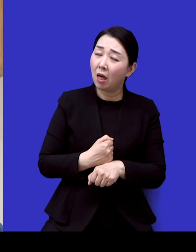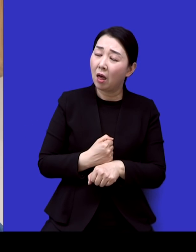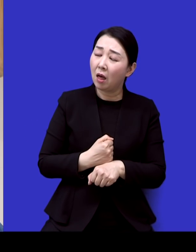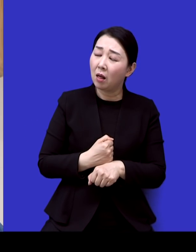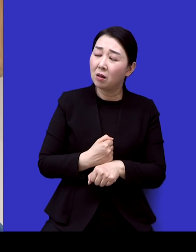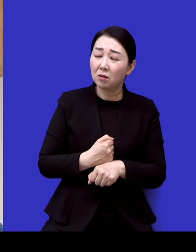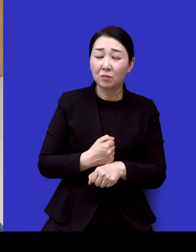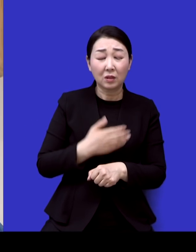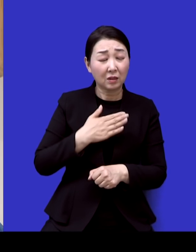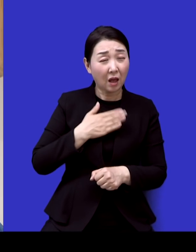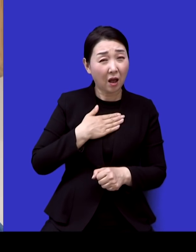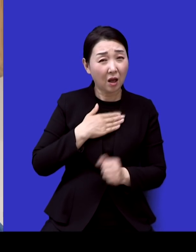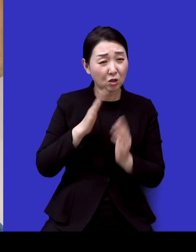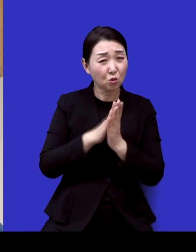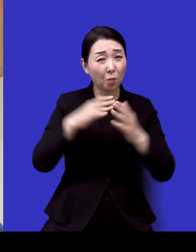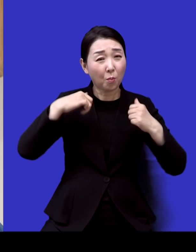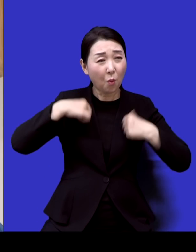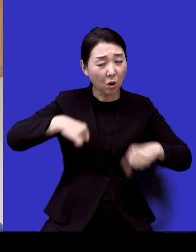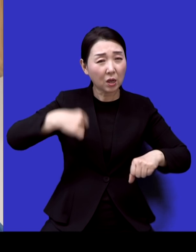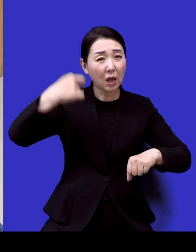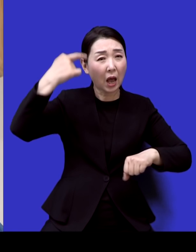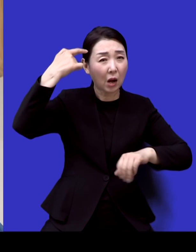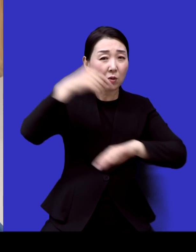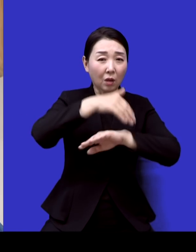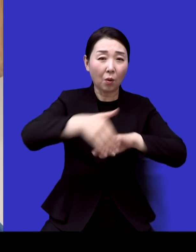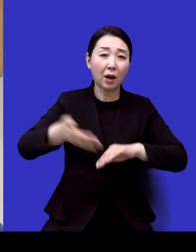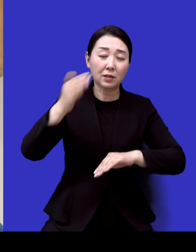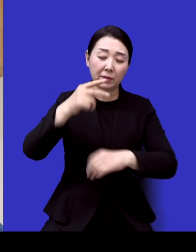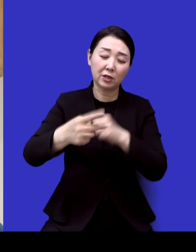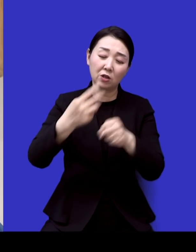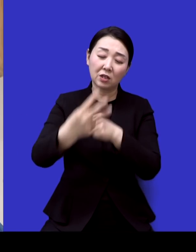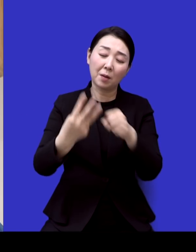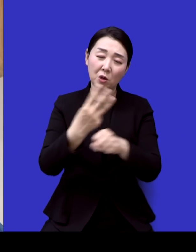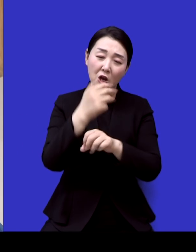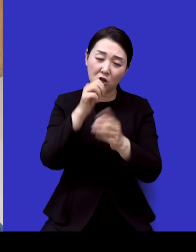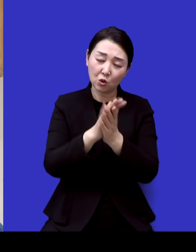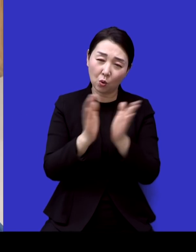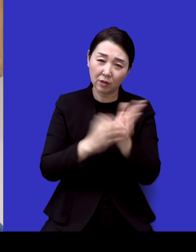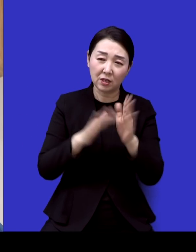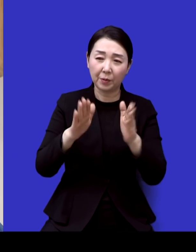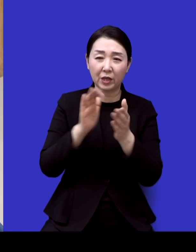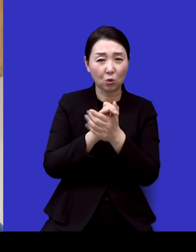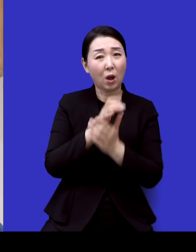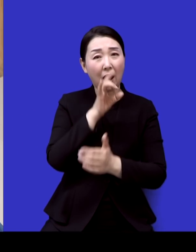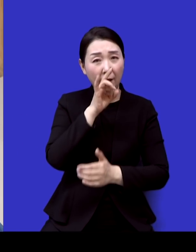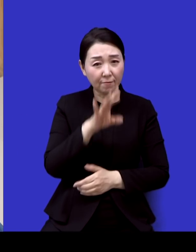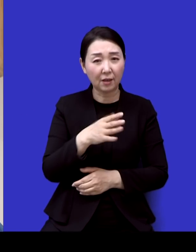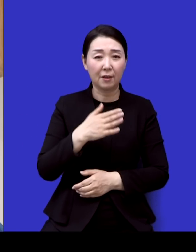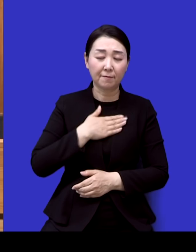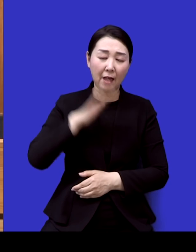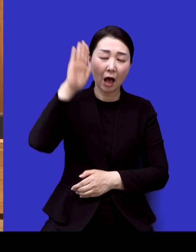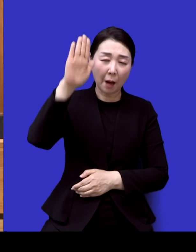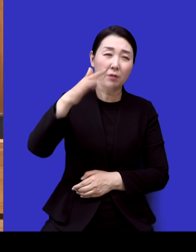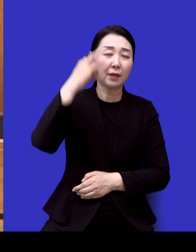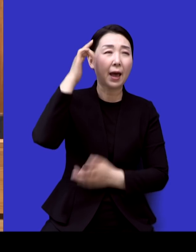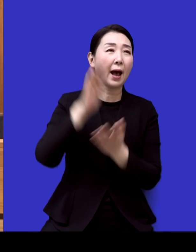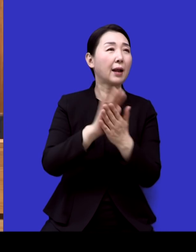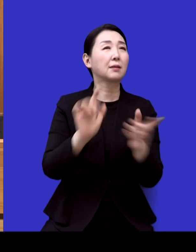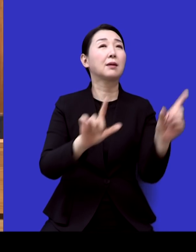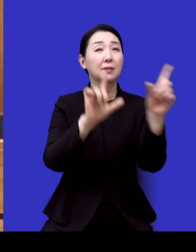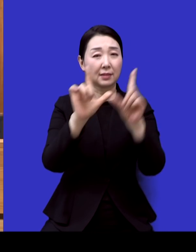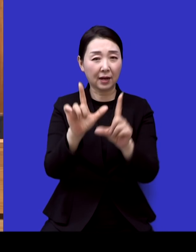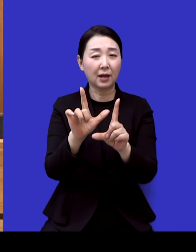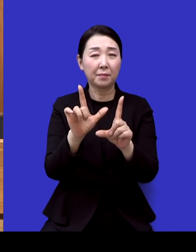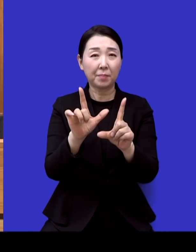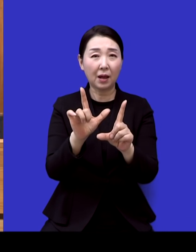이제 정말 마지막이다. 2년, 3년의 기도 끝에 이번에 기도하고 안 되면 내가 할 길 내가 찾자 하고